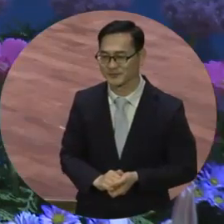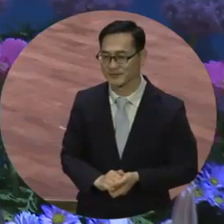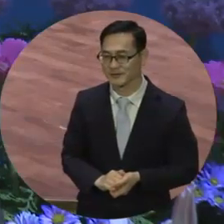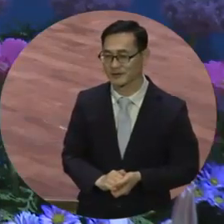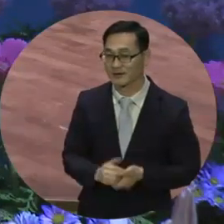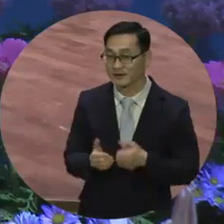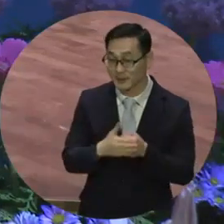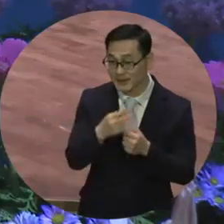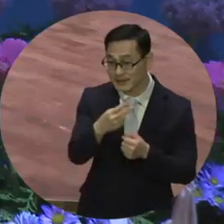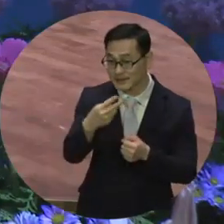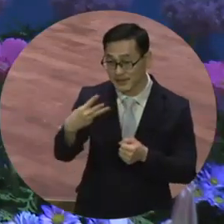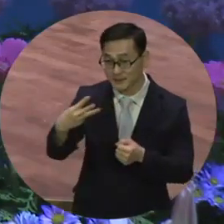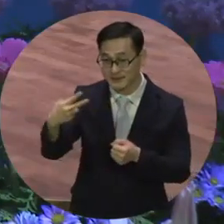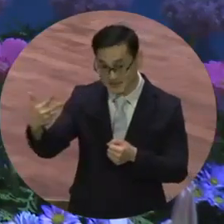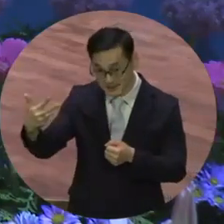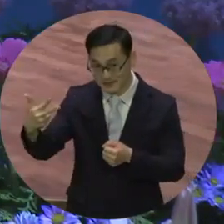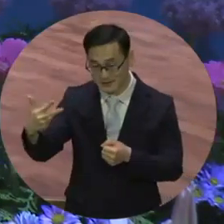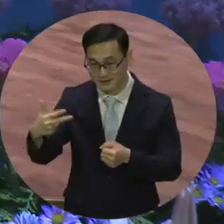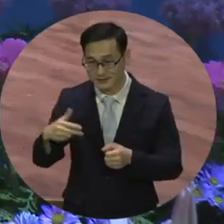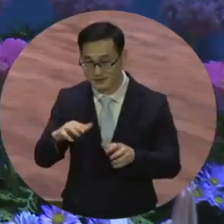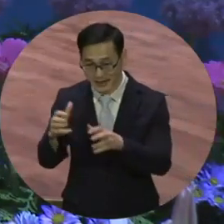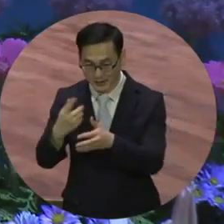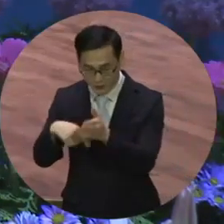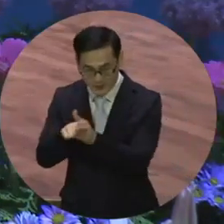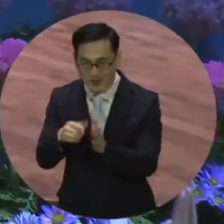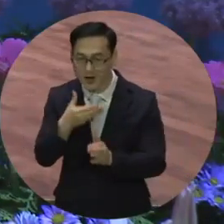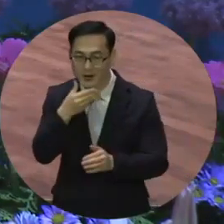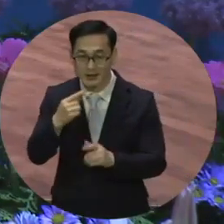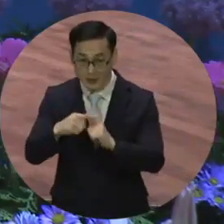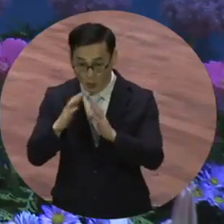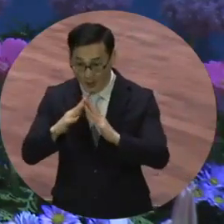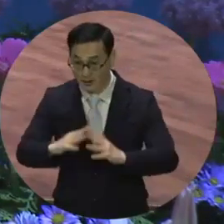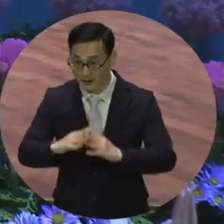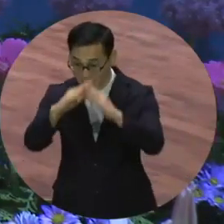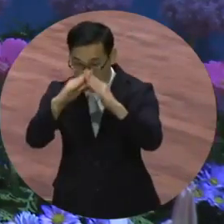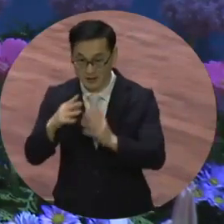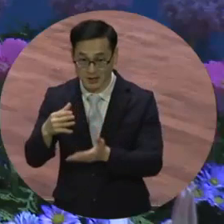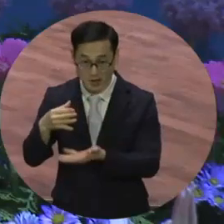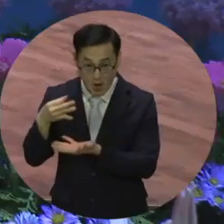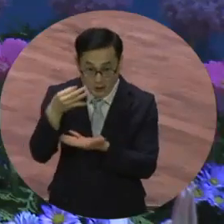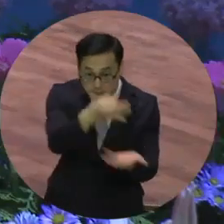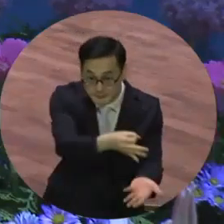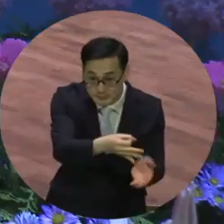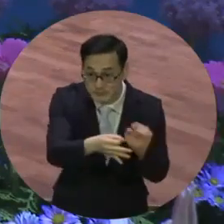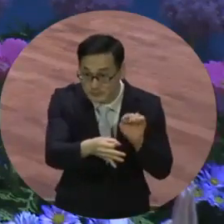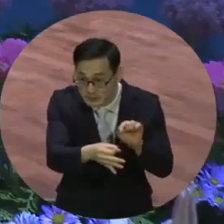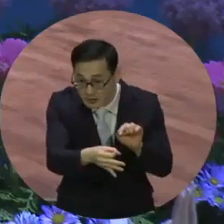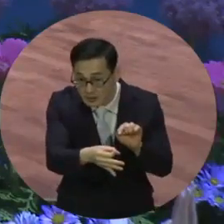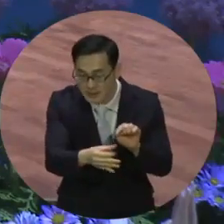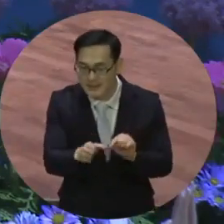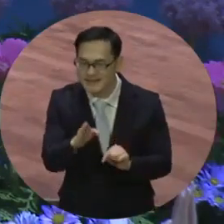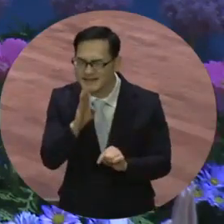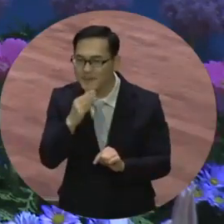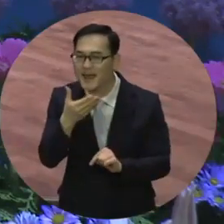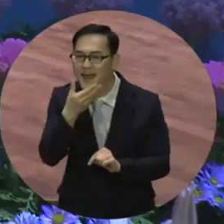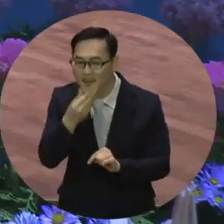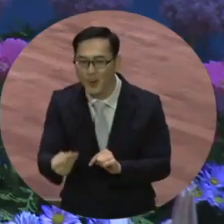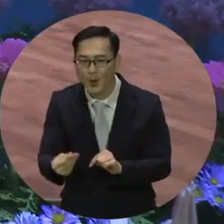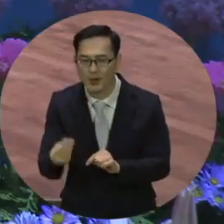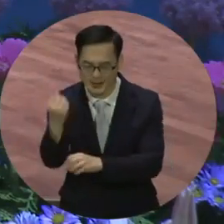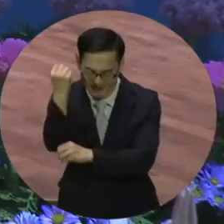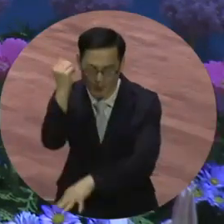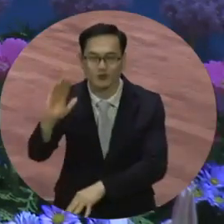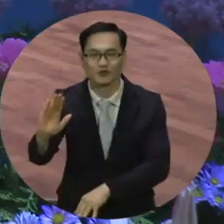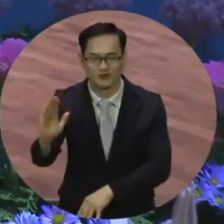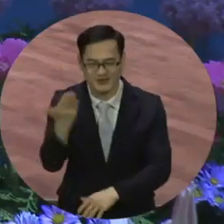여러분이 237 서밋 헌금을 작정하고 드린 것에는 참된 행복이 바탕이 되기 바랍니다.